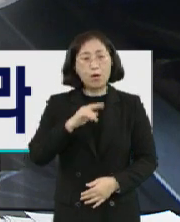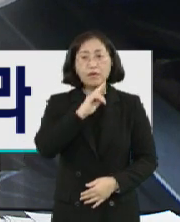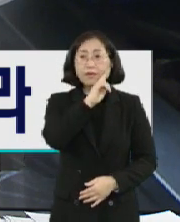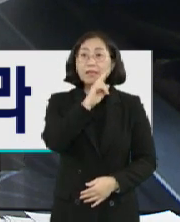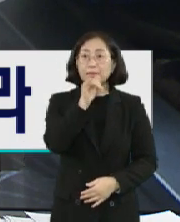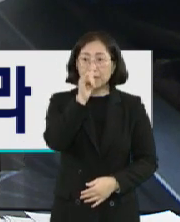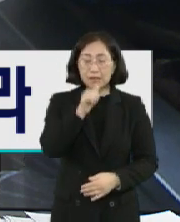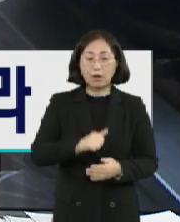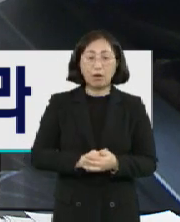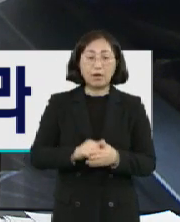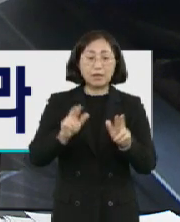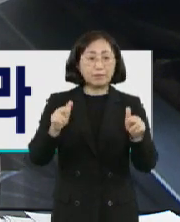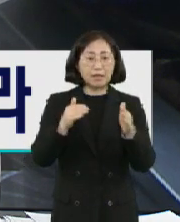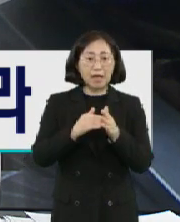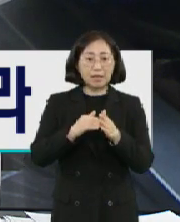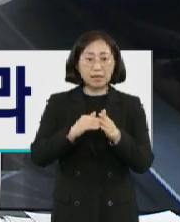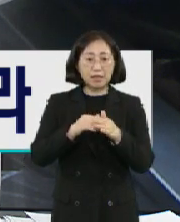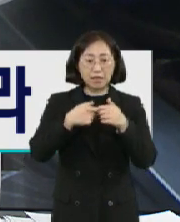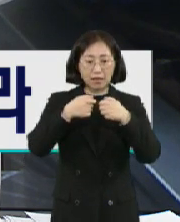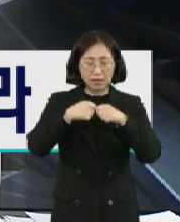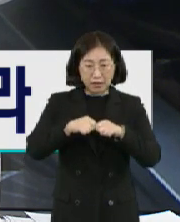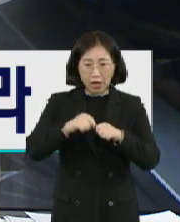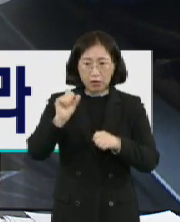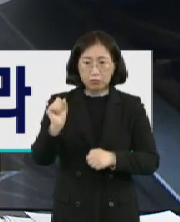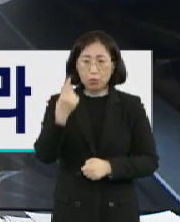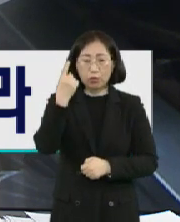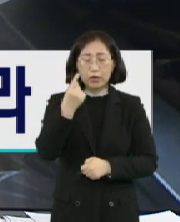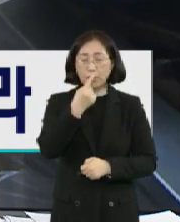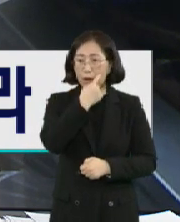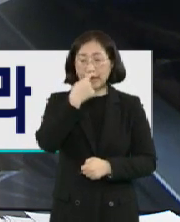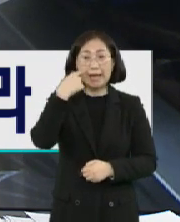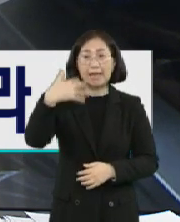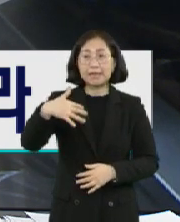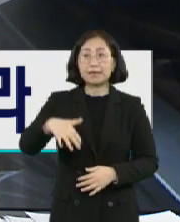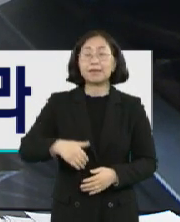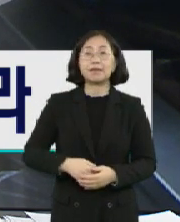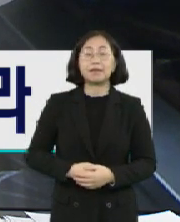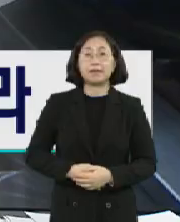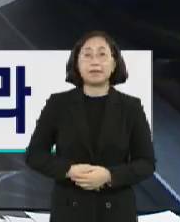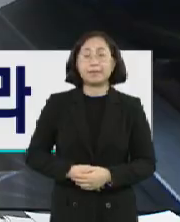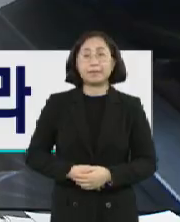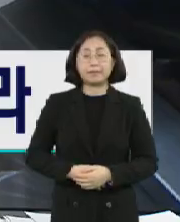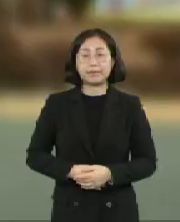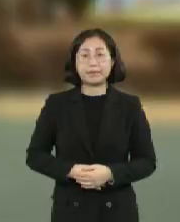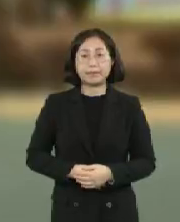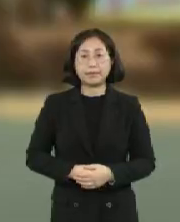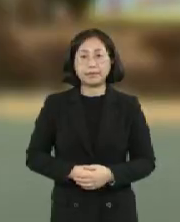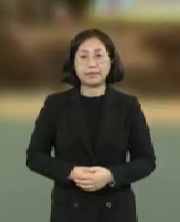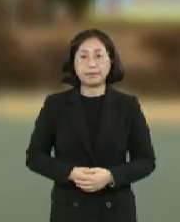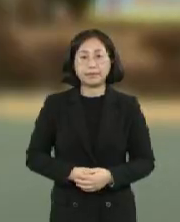건데 아직까지 정확한 원인은 밝혀지지 않았습니다. 김진석 기자입니다.